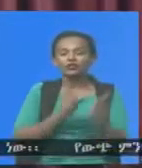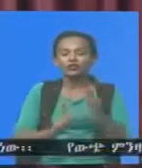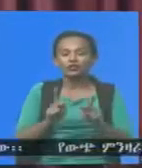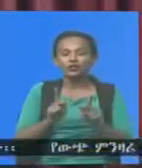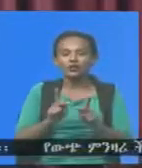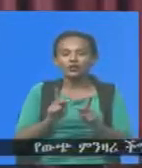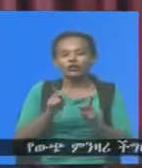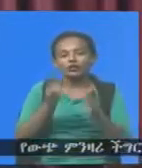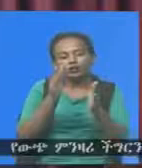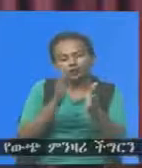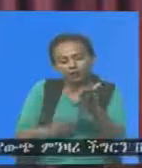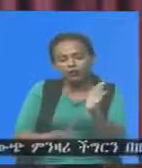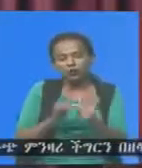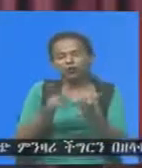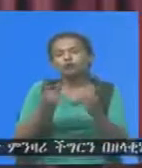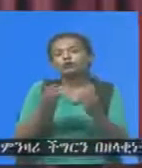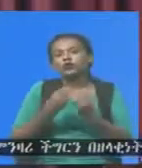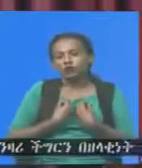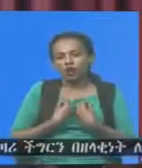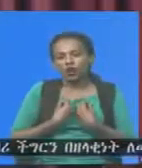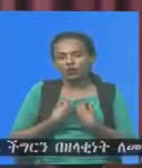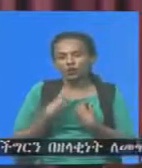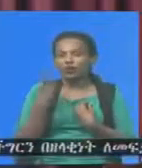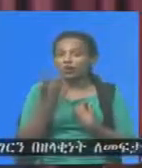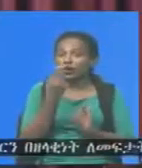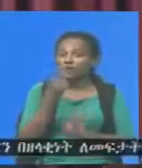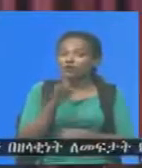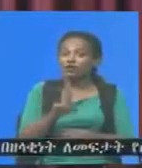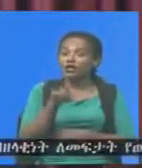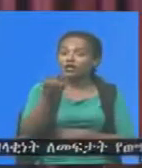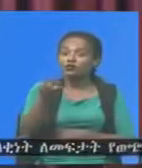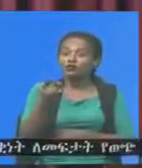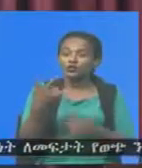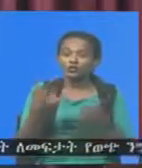ሰጥቶናል። መጠቀም ያስፈልጋል ያንን እድል።